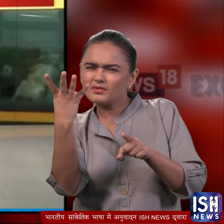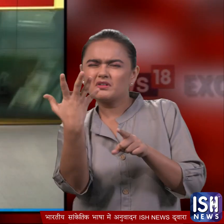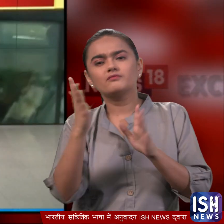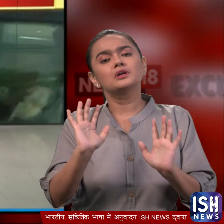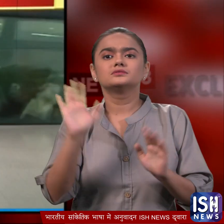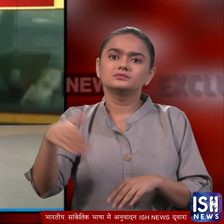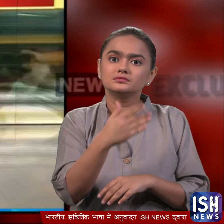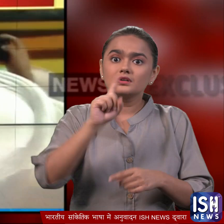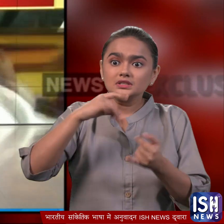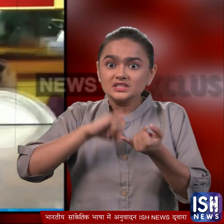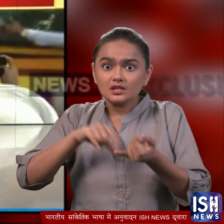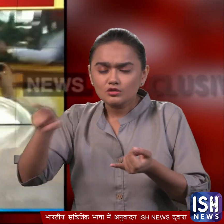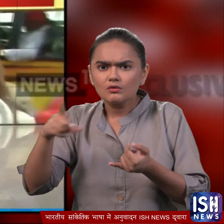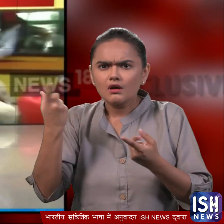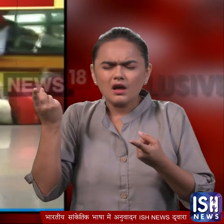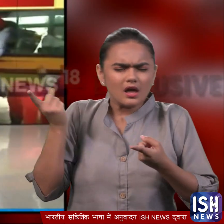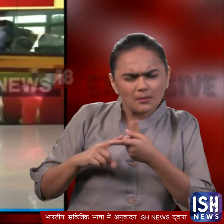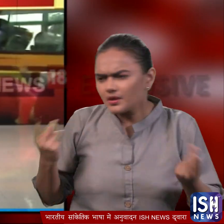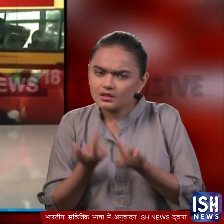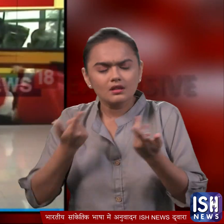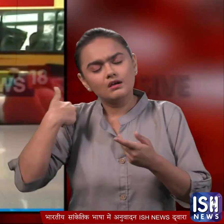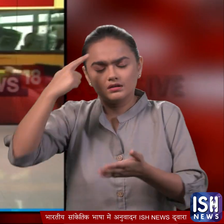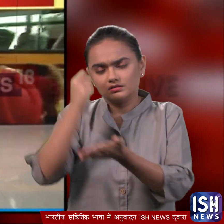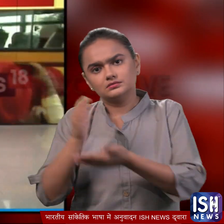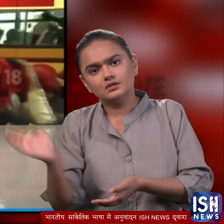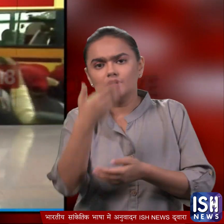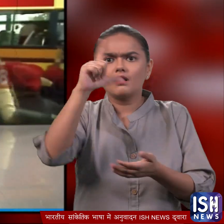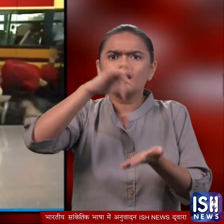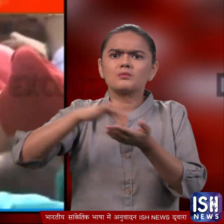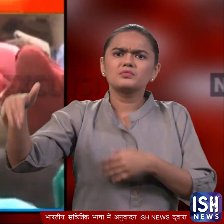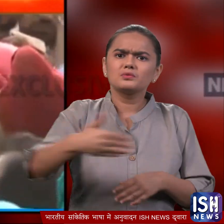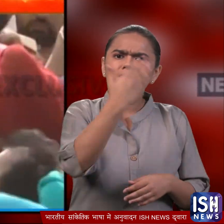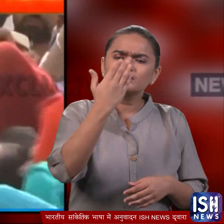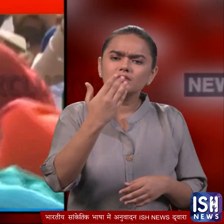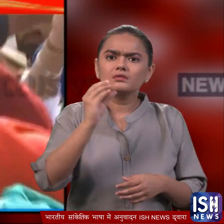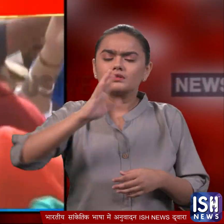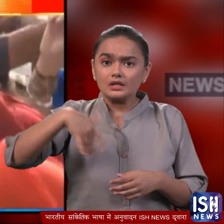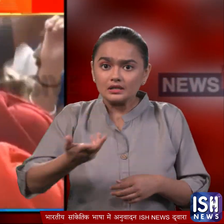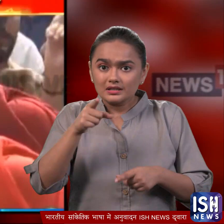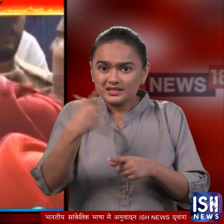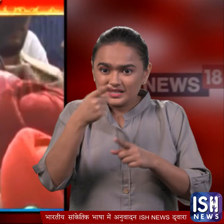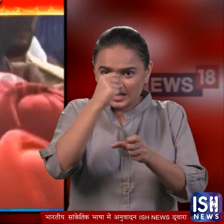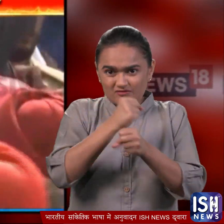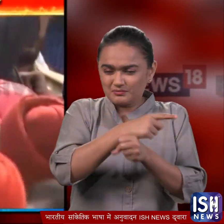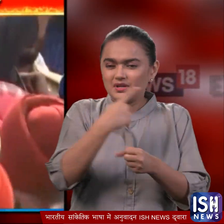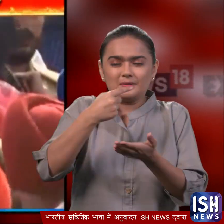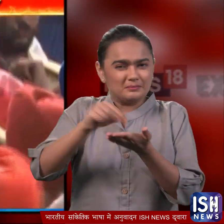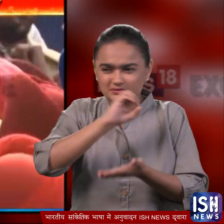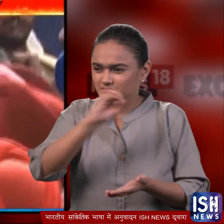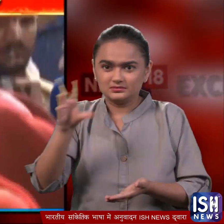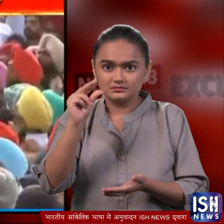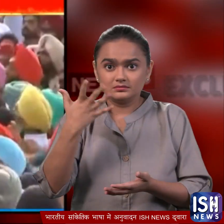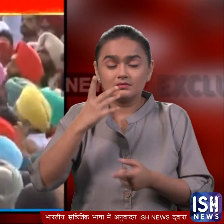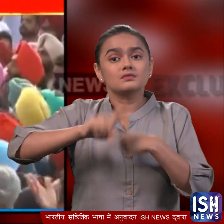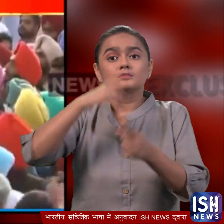नेता शामिल हैं। इस बीच सिद्धू का काफिला अचानक ही लखीमपुर जाने के लिए निकल पड़ा और प्रशासन से इजाजत नहीं मिलने की